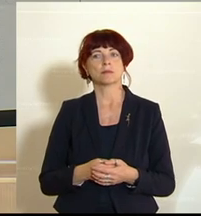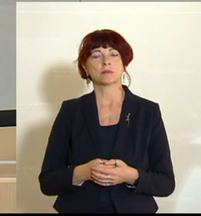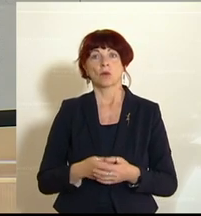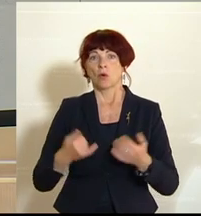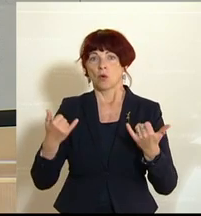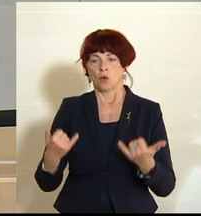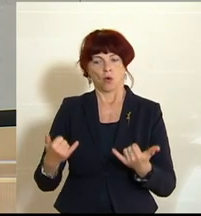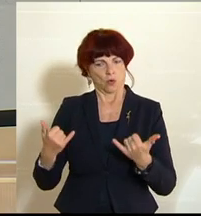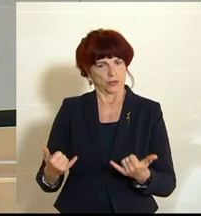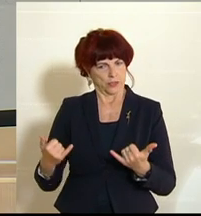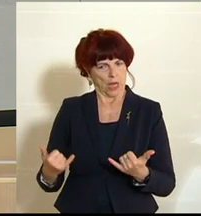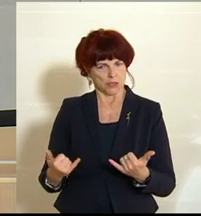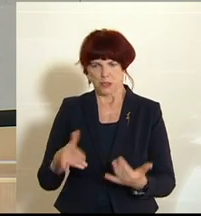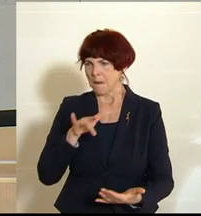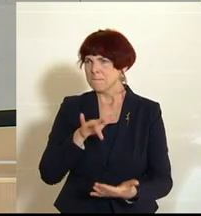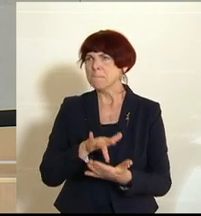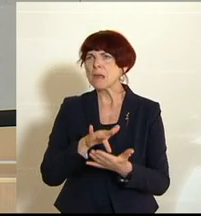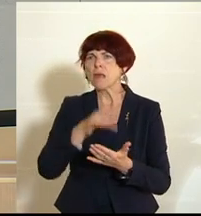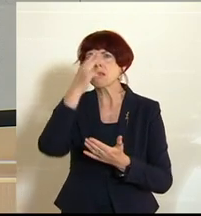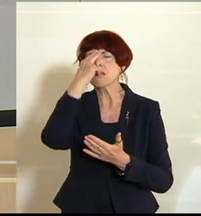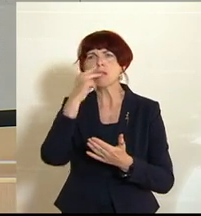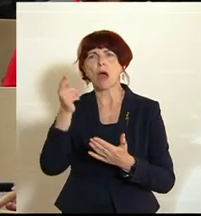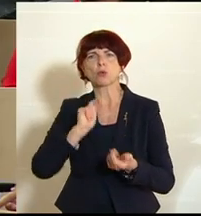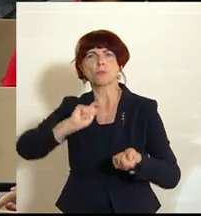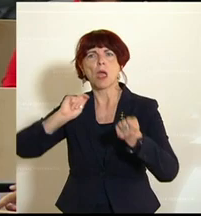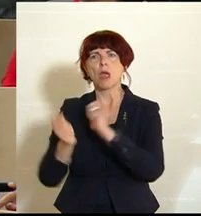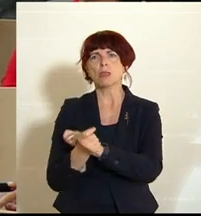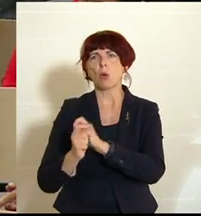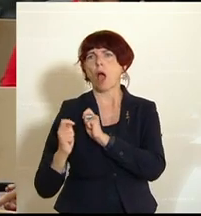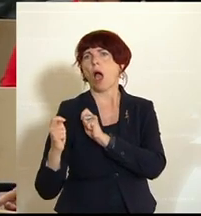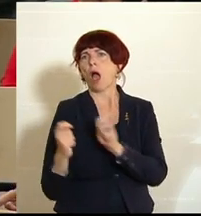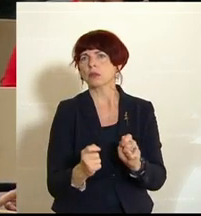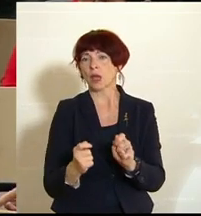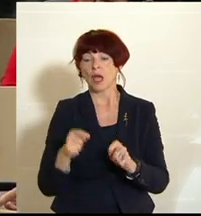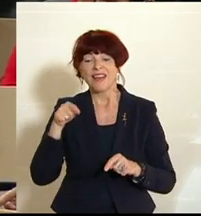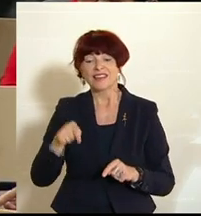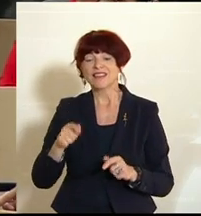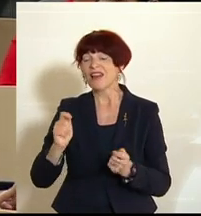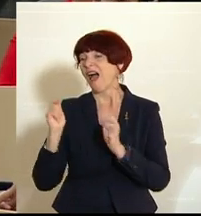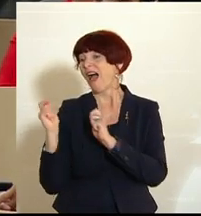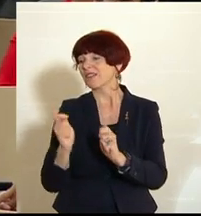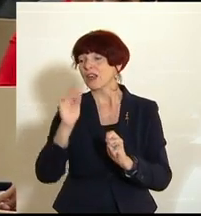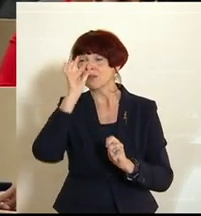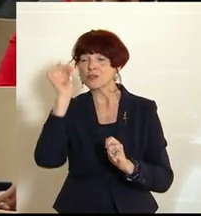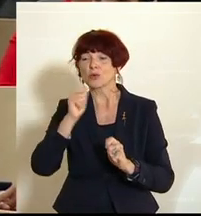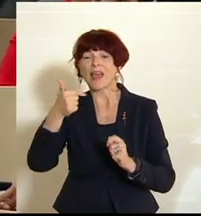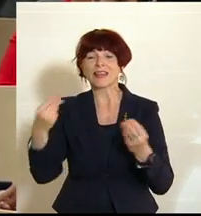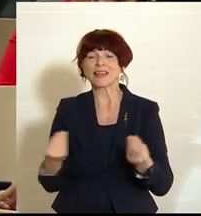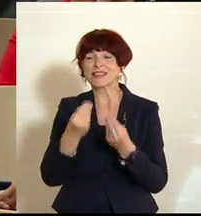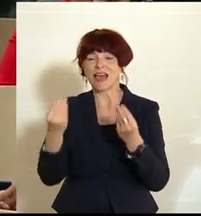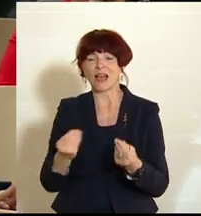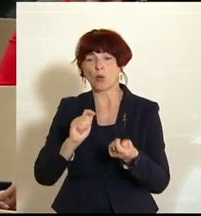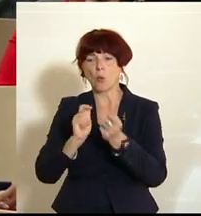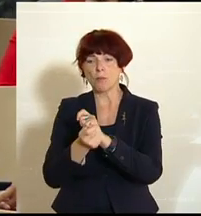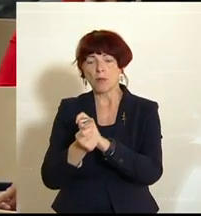Und jetzt kommt mitten in der Nacht ein Antrag, der jetzt einige Dinge versucht klarzustellen, aber noch einmal, da geht es um 20 Milliarden